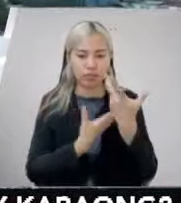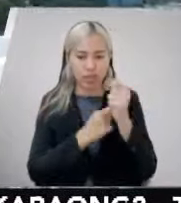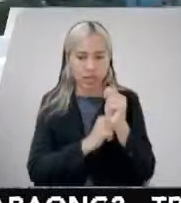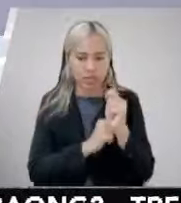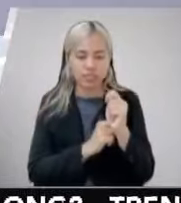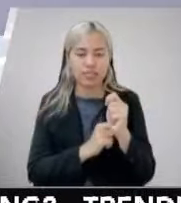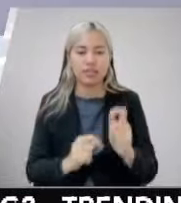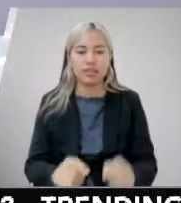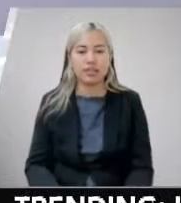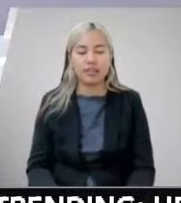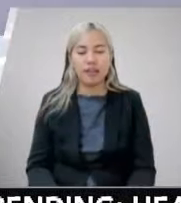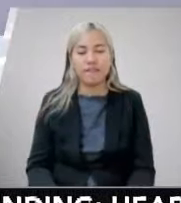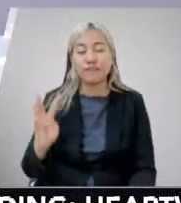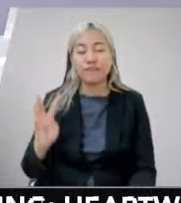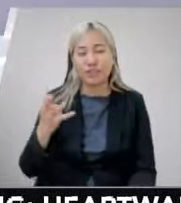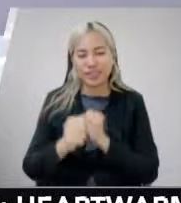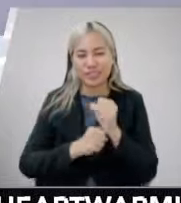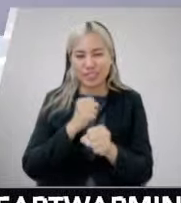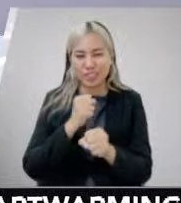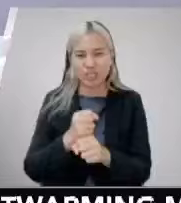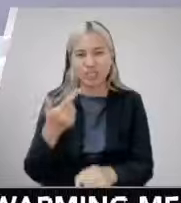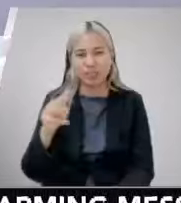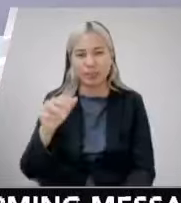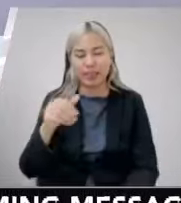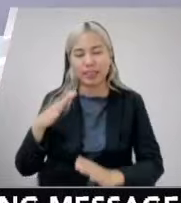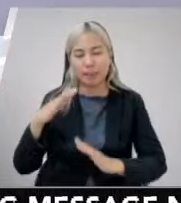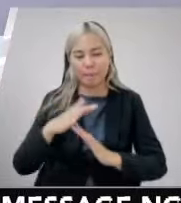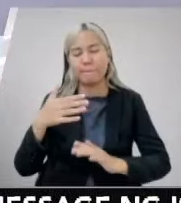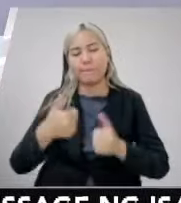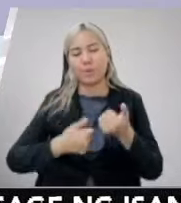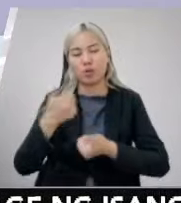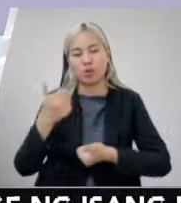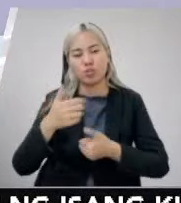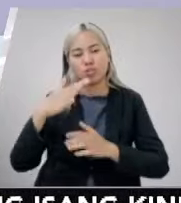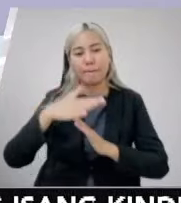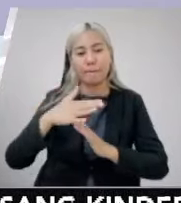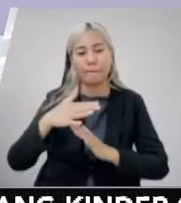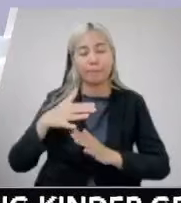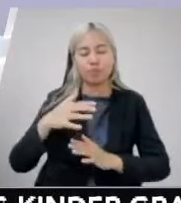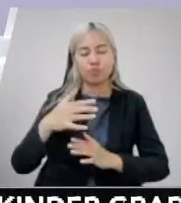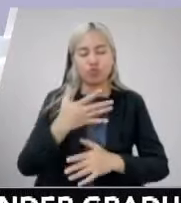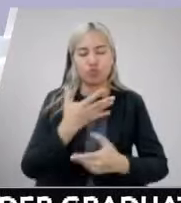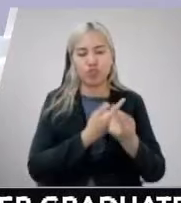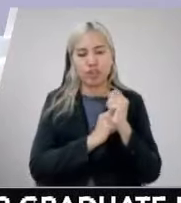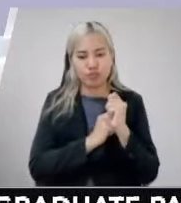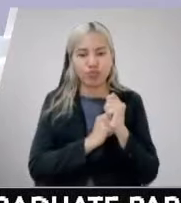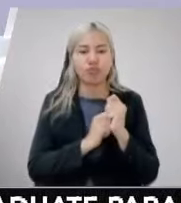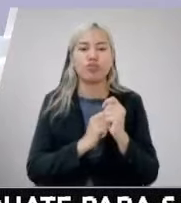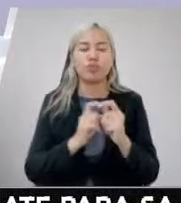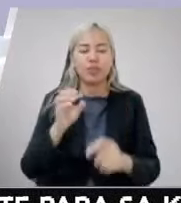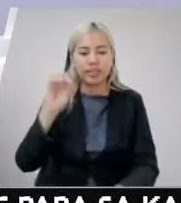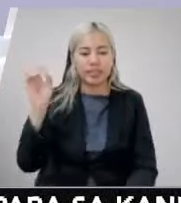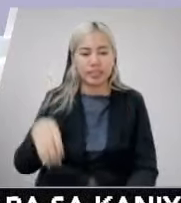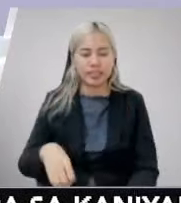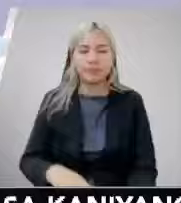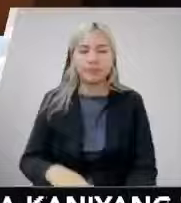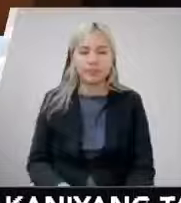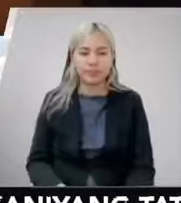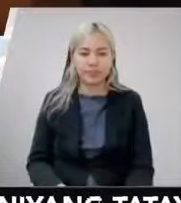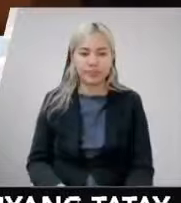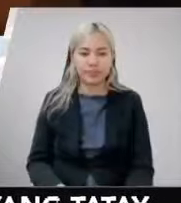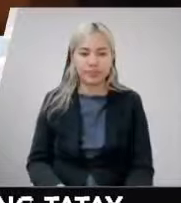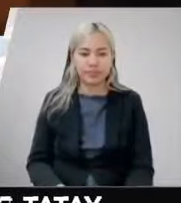pong ang GMA ang may pinakamataas na news brand trust rating sa Pilipinas. Stable naman ang paglalarawan ng pag-aaral